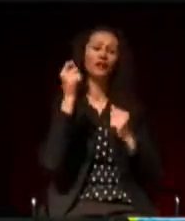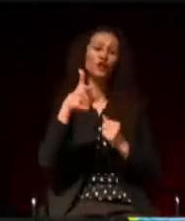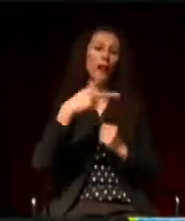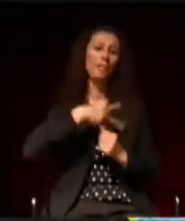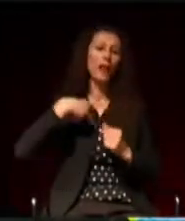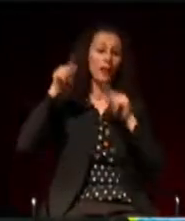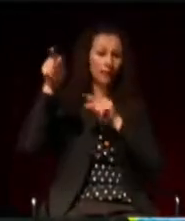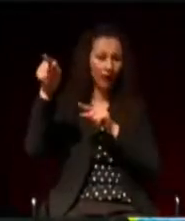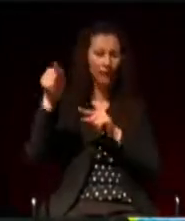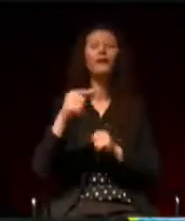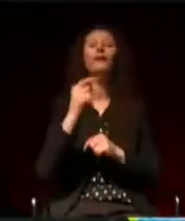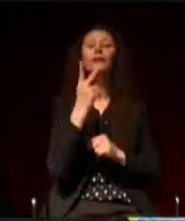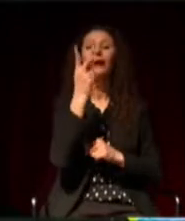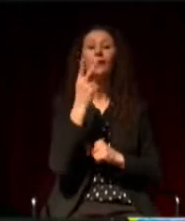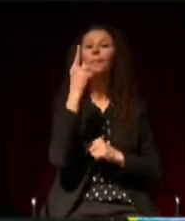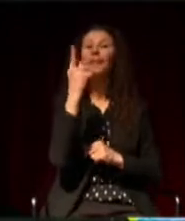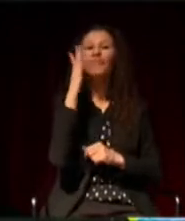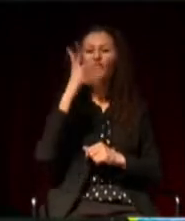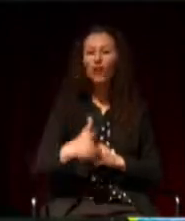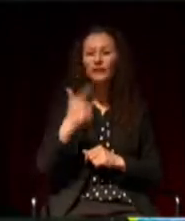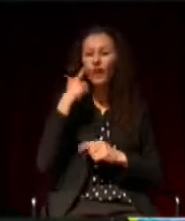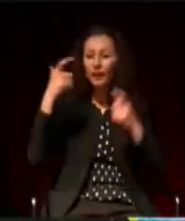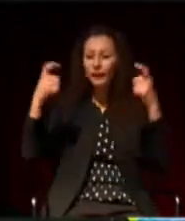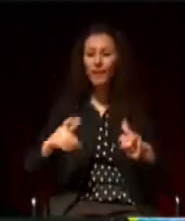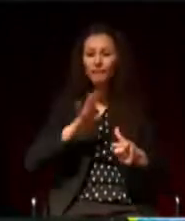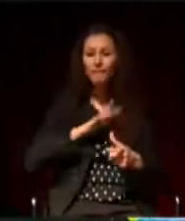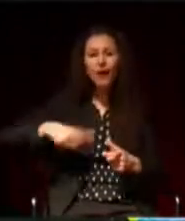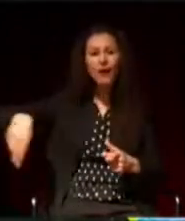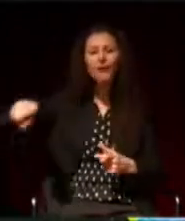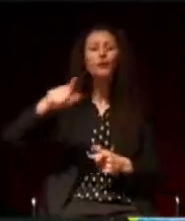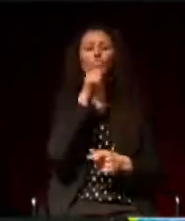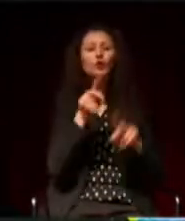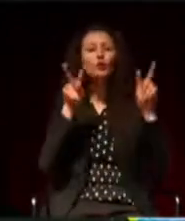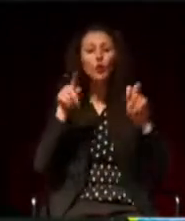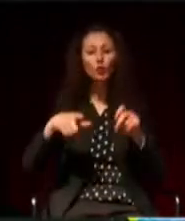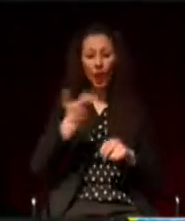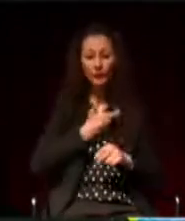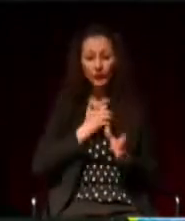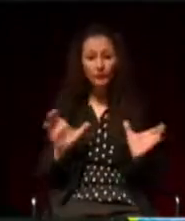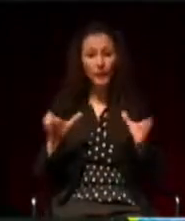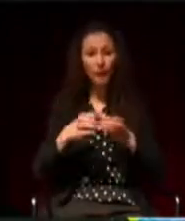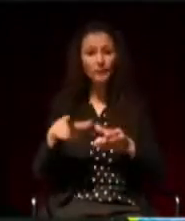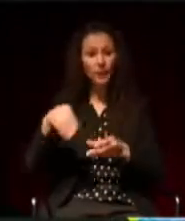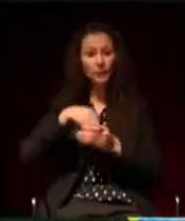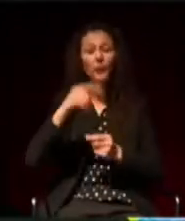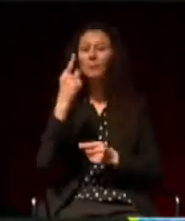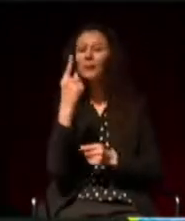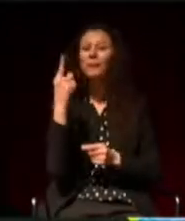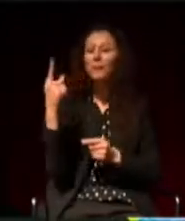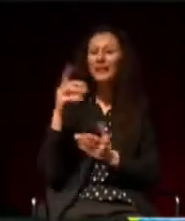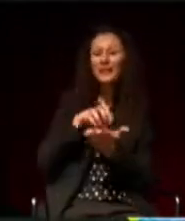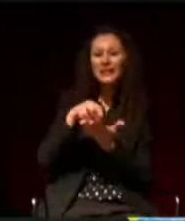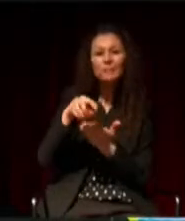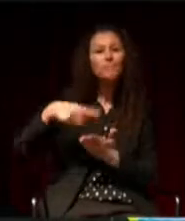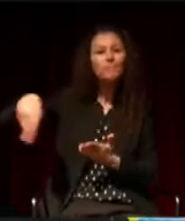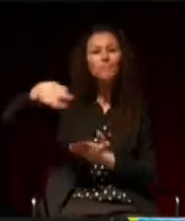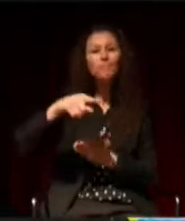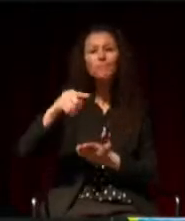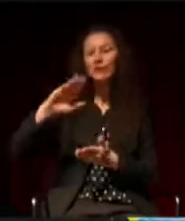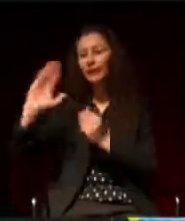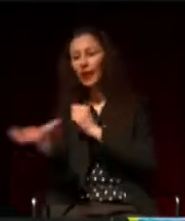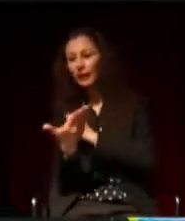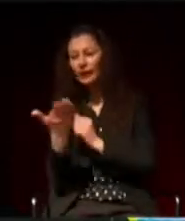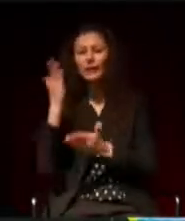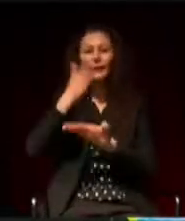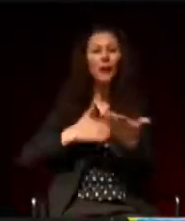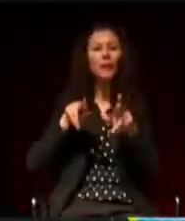yetkilidir. 7. Birden fazla yapının yer aldığı parsellerde söz konusu usul ve esaslar kapsamında yapılardan birinin veya bir kısmının yıkılıp yeniden yapılmasının